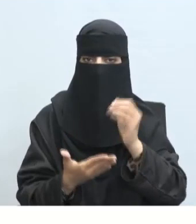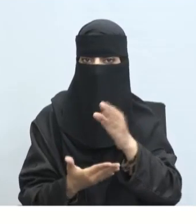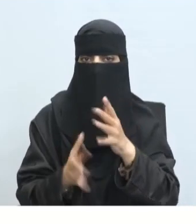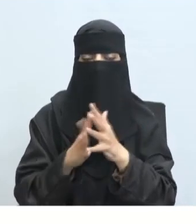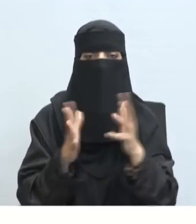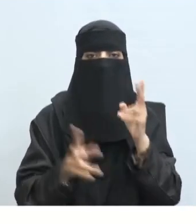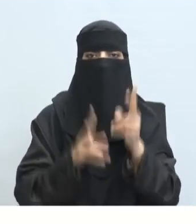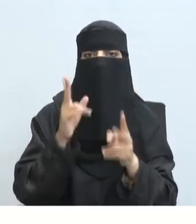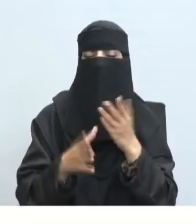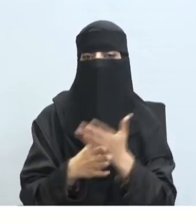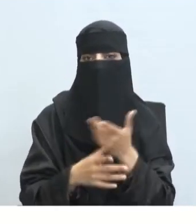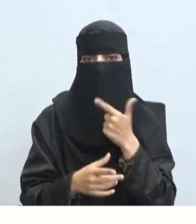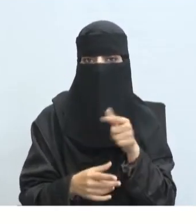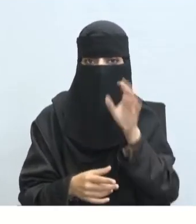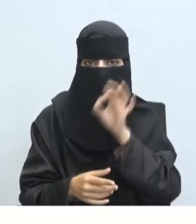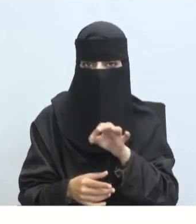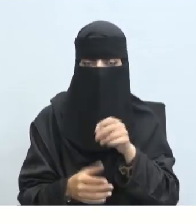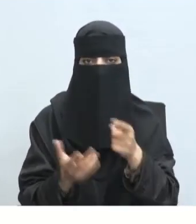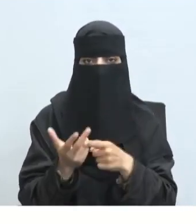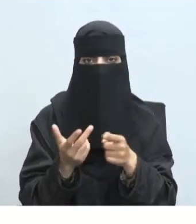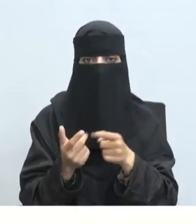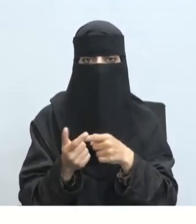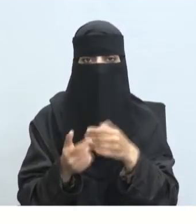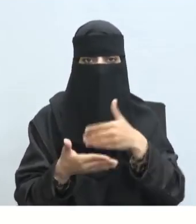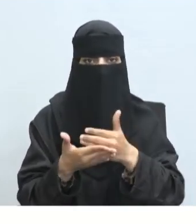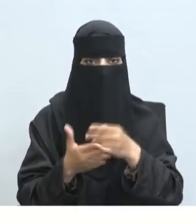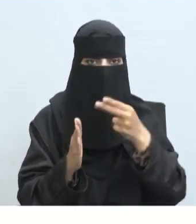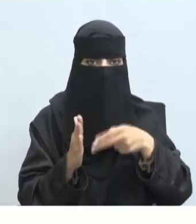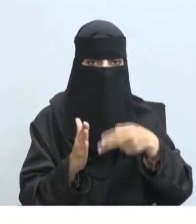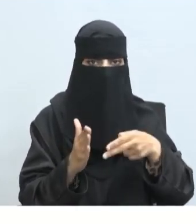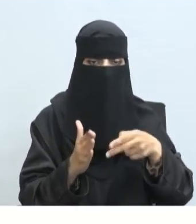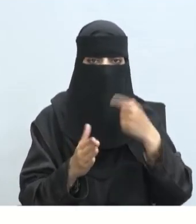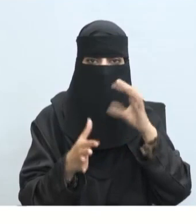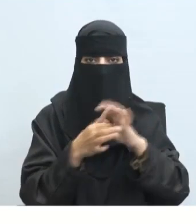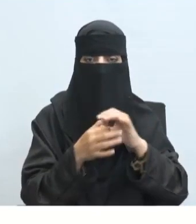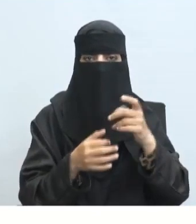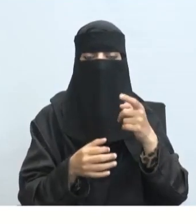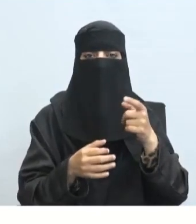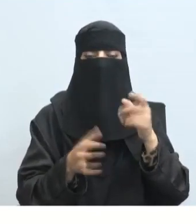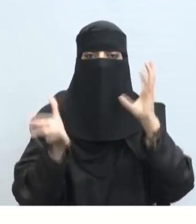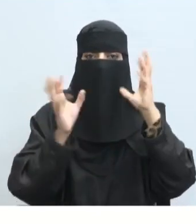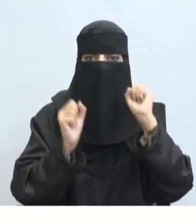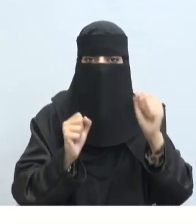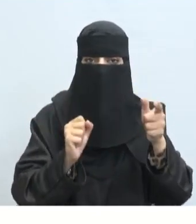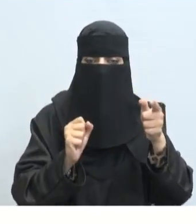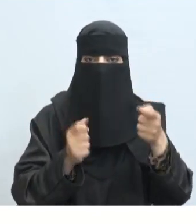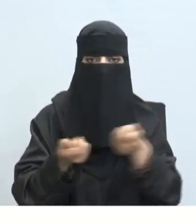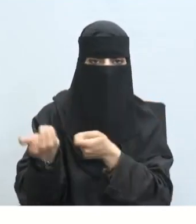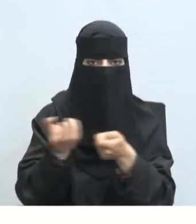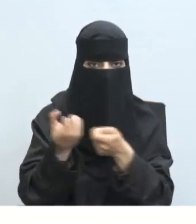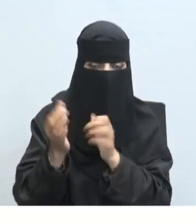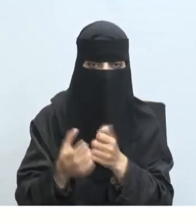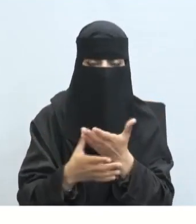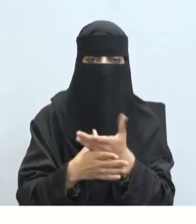الفعاليات حينما توود اقامتها لابد ان تاخذ تصريح من الجهات كالدفاع المدني او الجهات التي تمنح التصريح